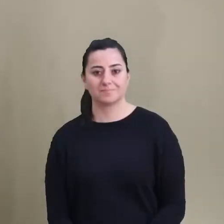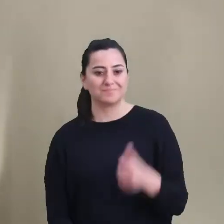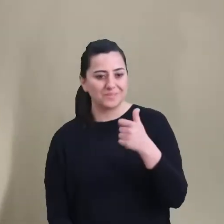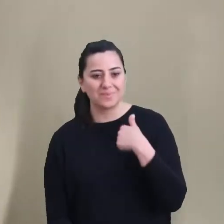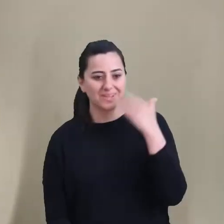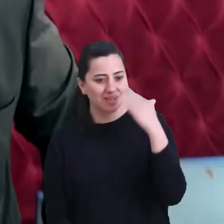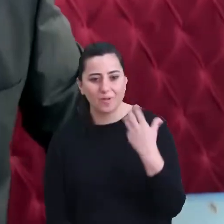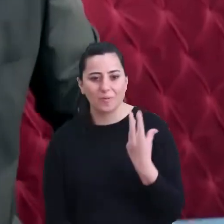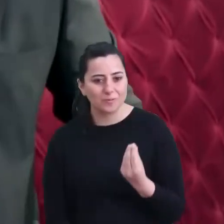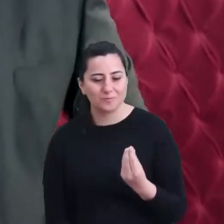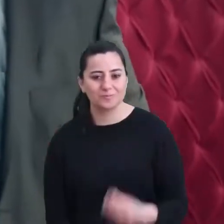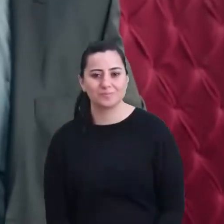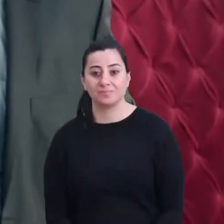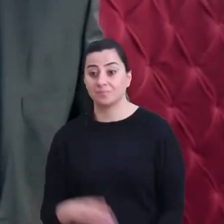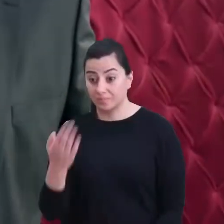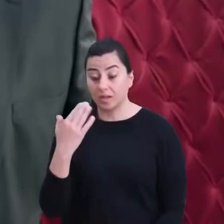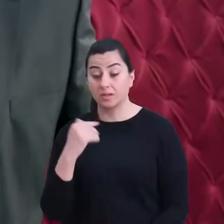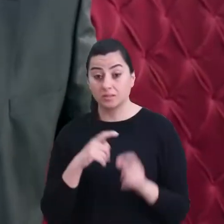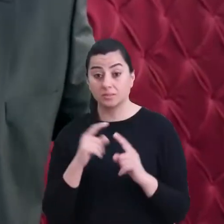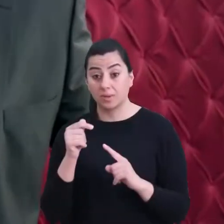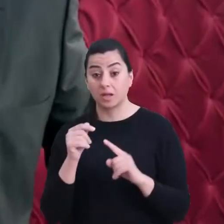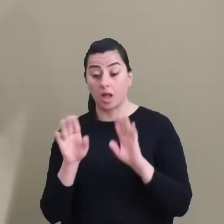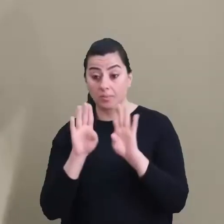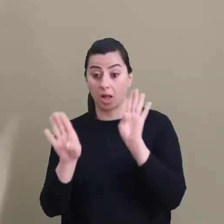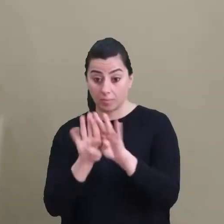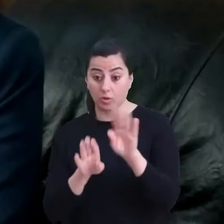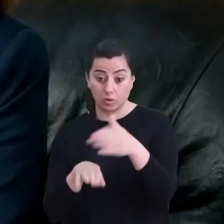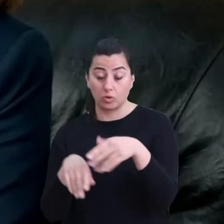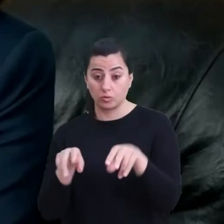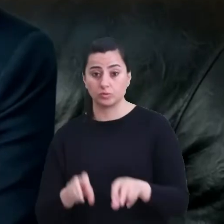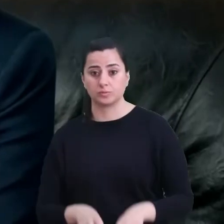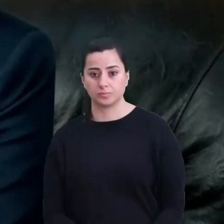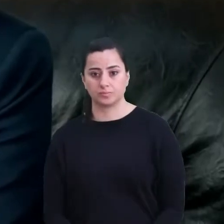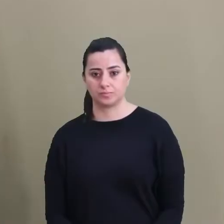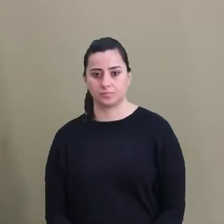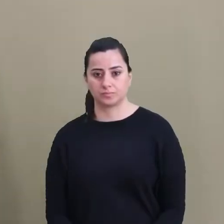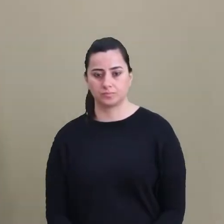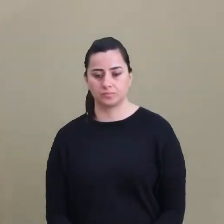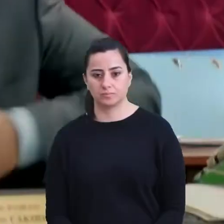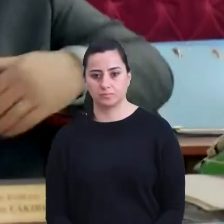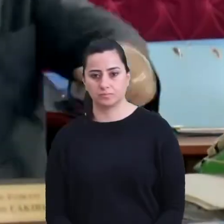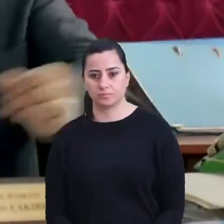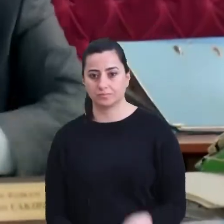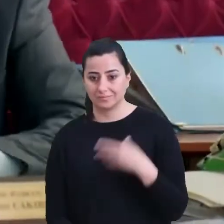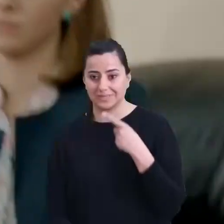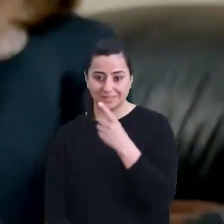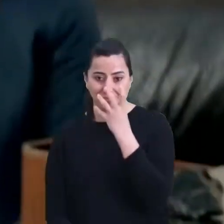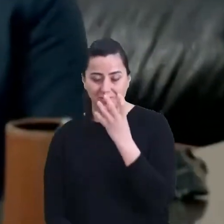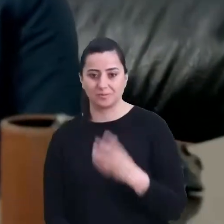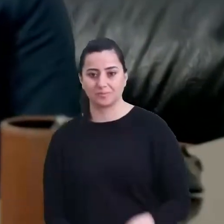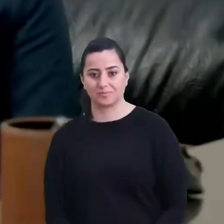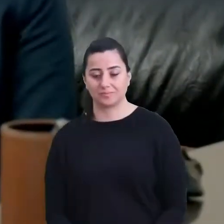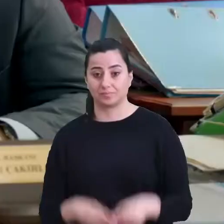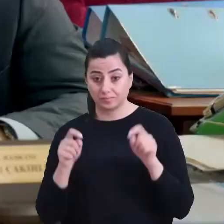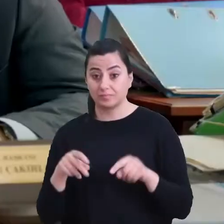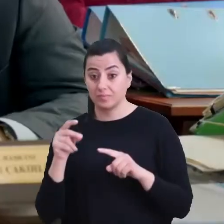Başkanım, beni çağırtmışsınız değil mi? Gel İsmail, gel. Kapıyı kapat. Geç bakayım, otur şöyle. Gel. Zümrüt'ün yanına oturdu. Biz de seni bekliyorduk.